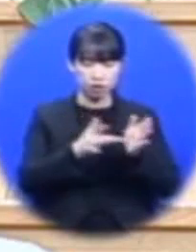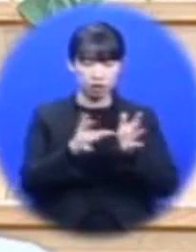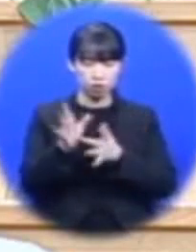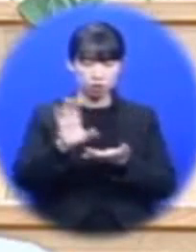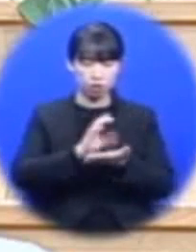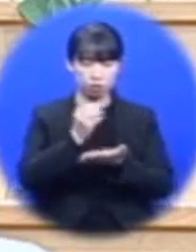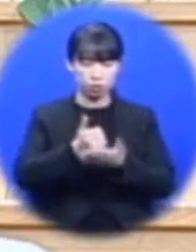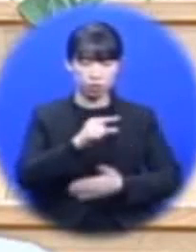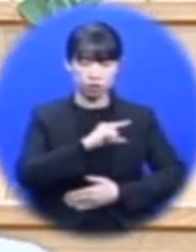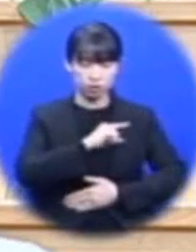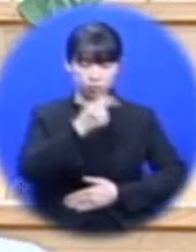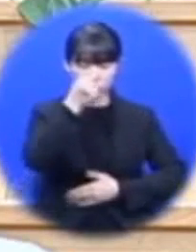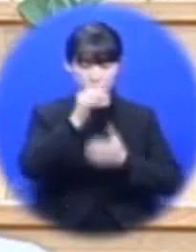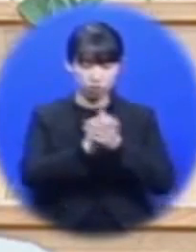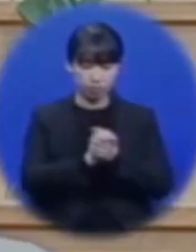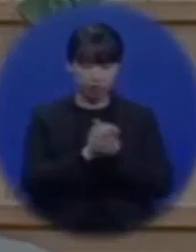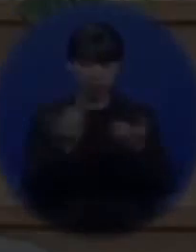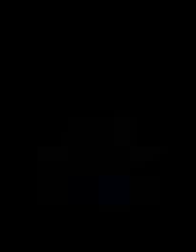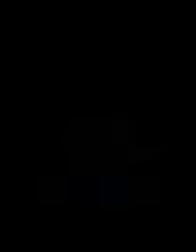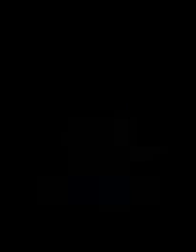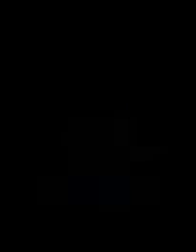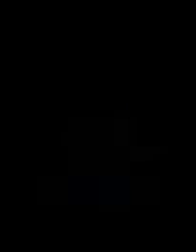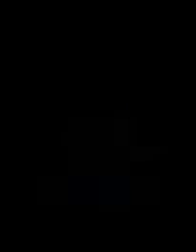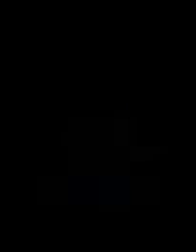간절히 기도하나이다 아멘